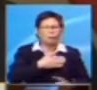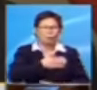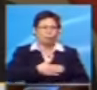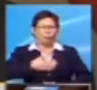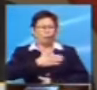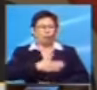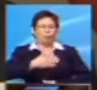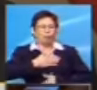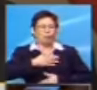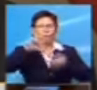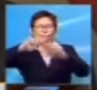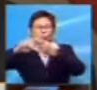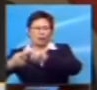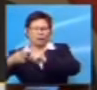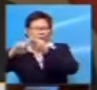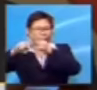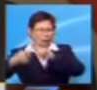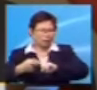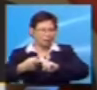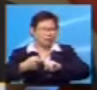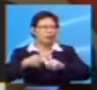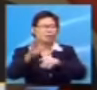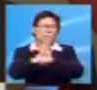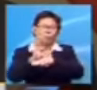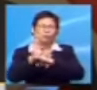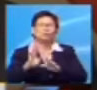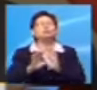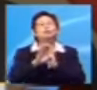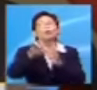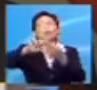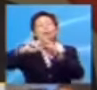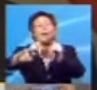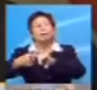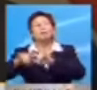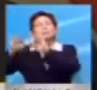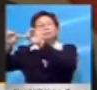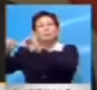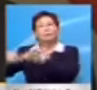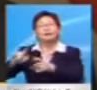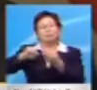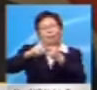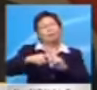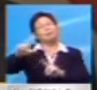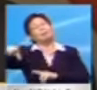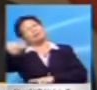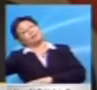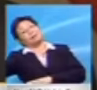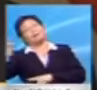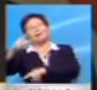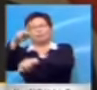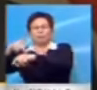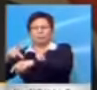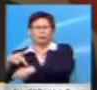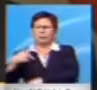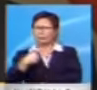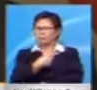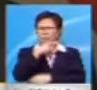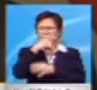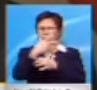oleh Rakan perdagangan kononnya yang berada di sebelah pihak dan kita tidak